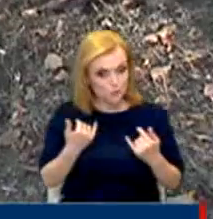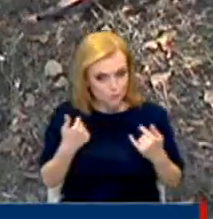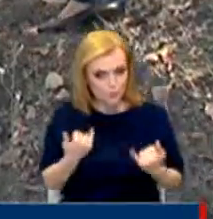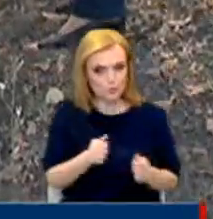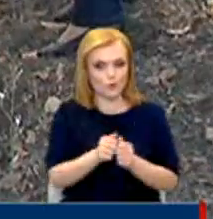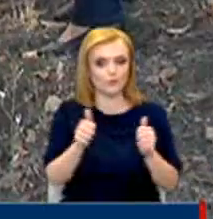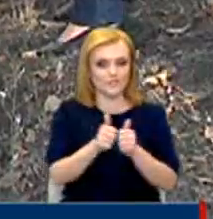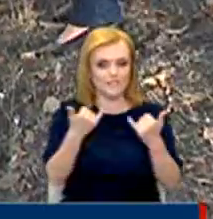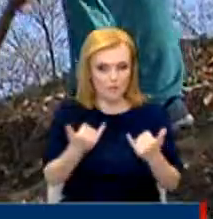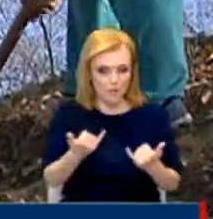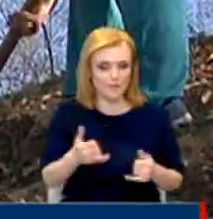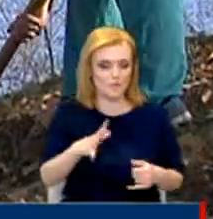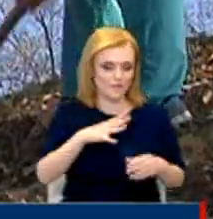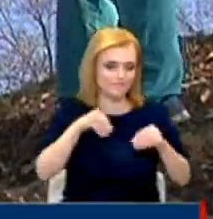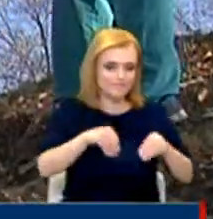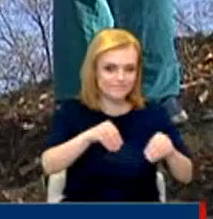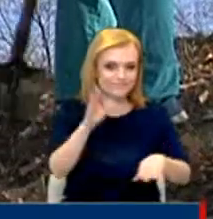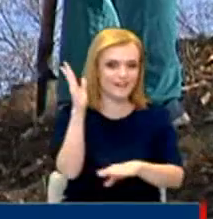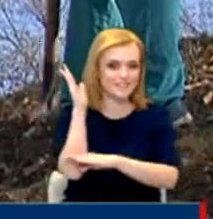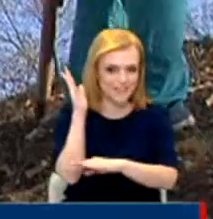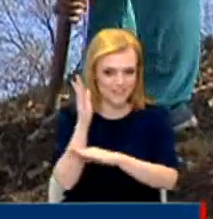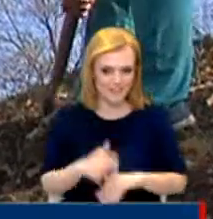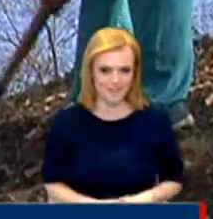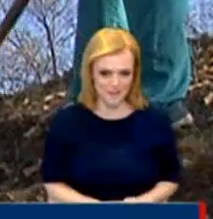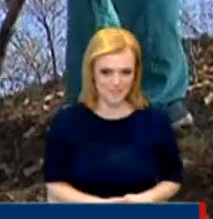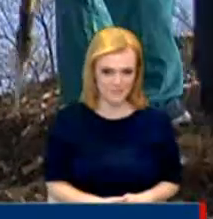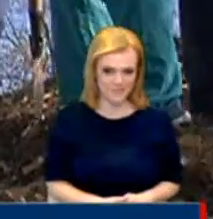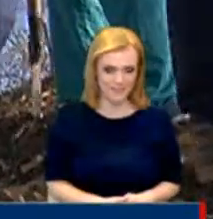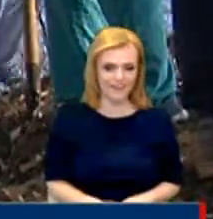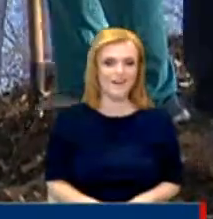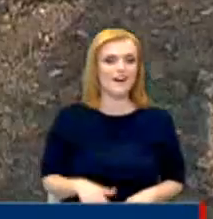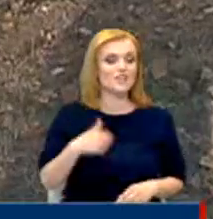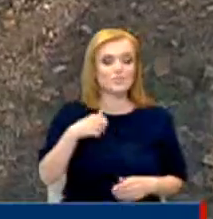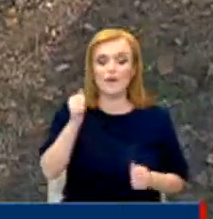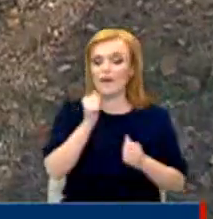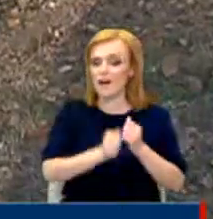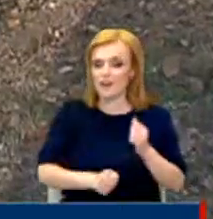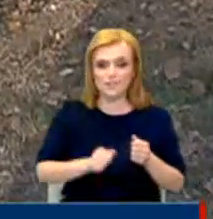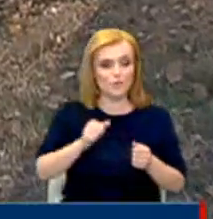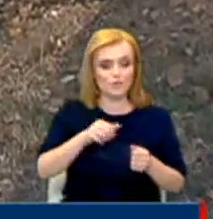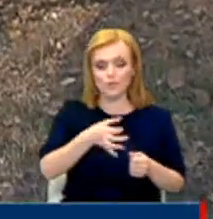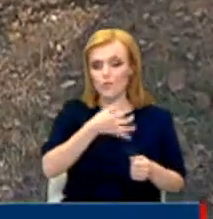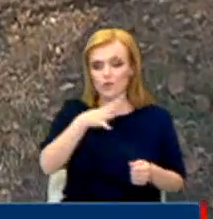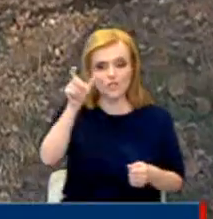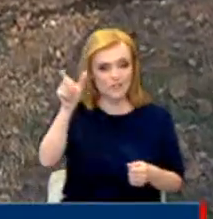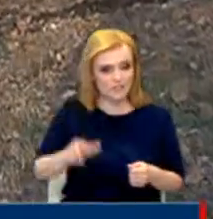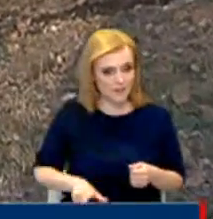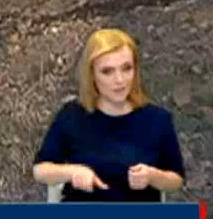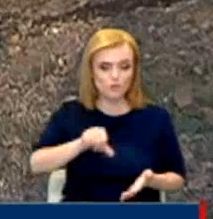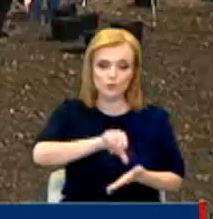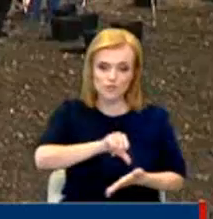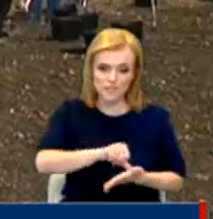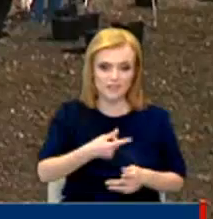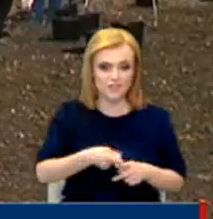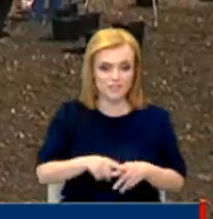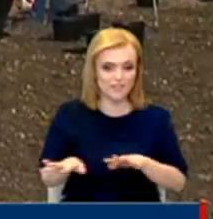viitorul, aici sădim pentru viitor. Prin intermediul plantării unui arbuste, fiecare poate contribui la procurarea unor noi echipamente medicale. Până